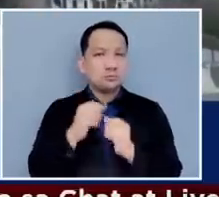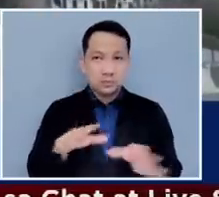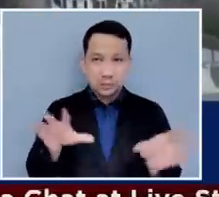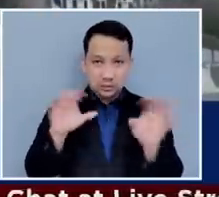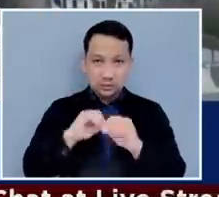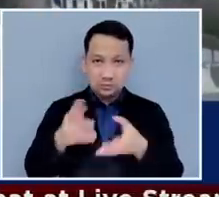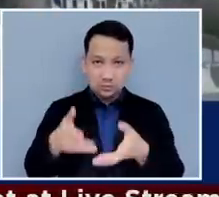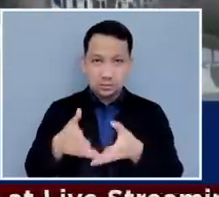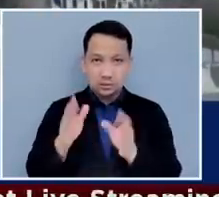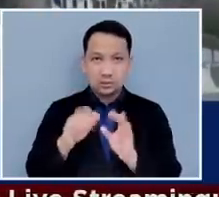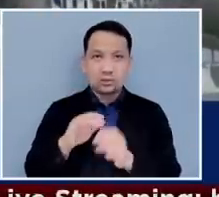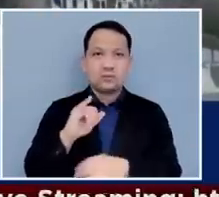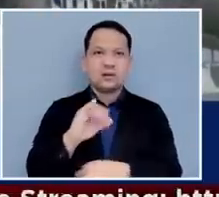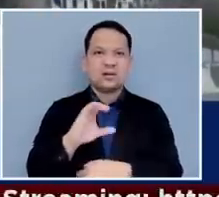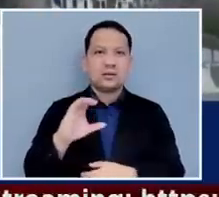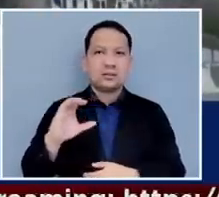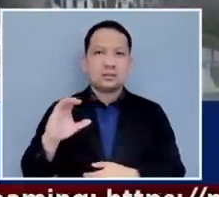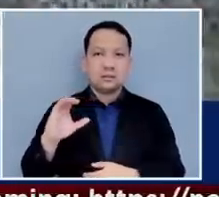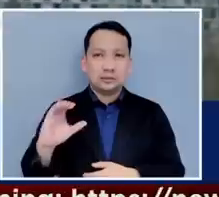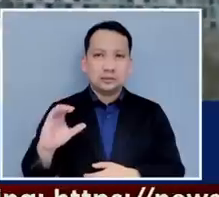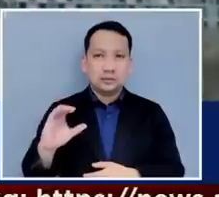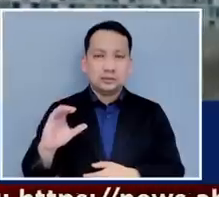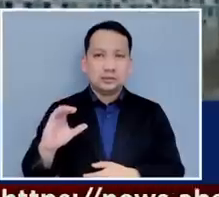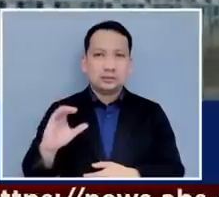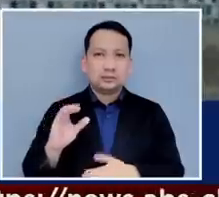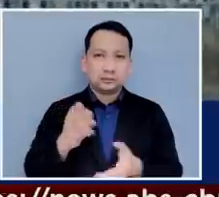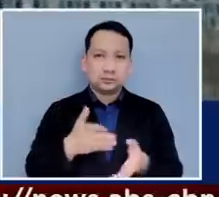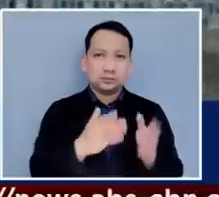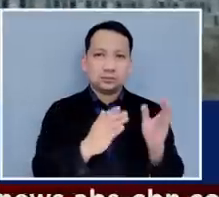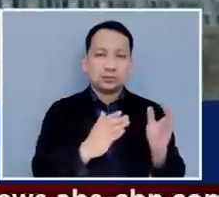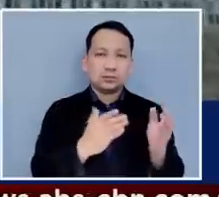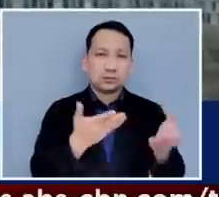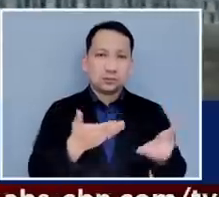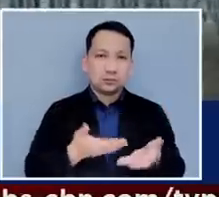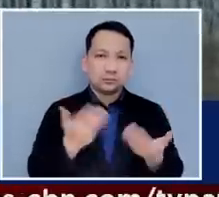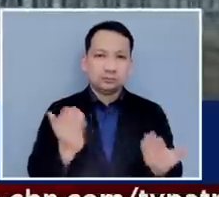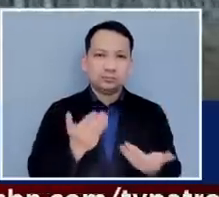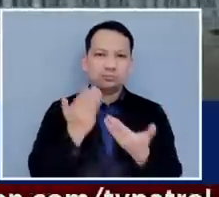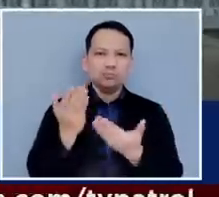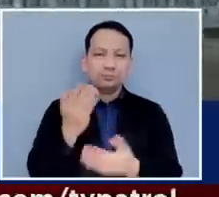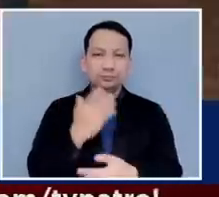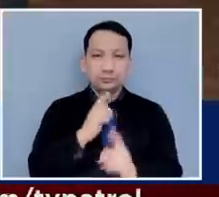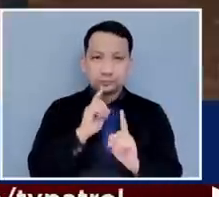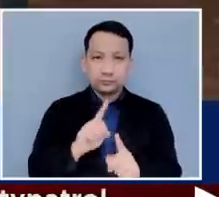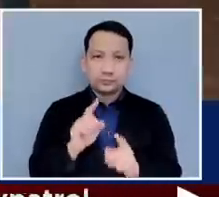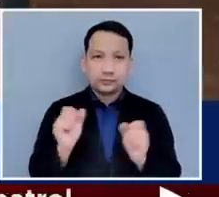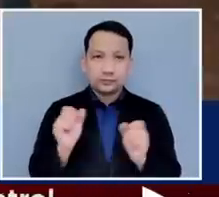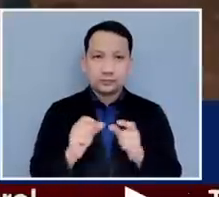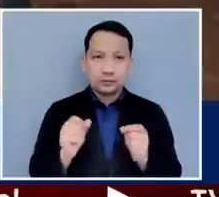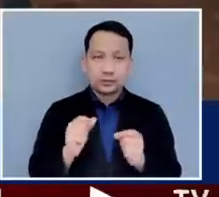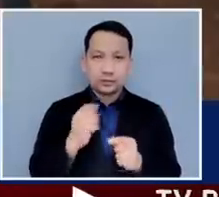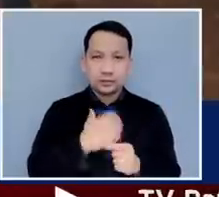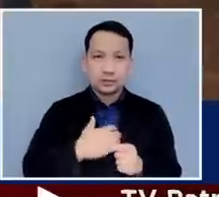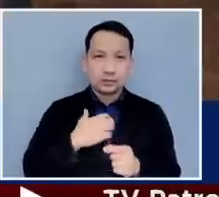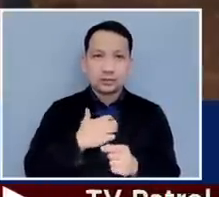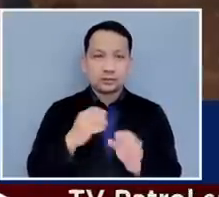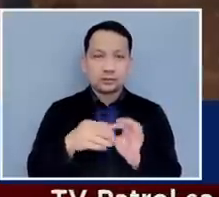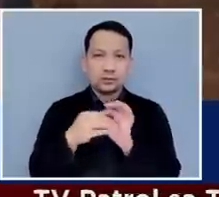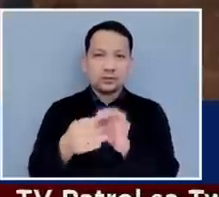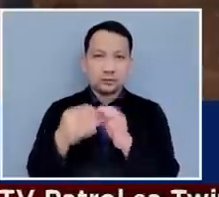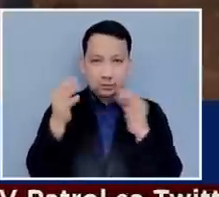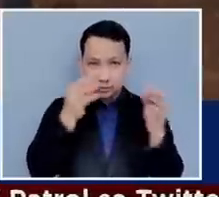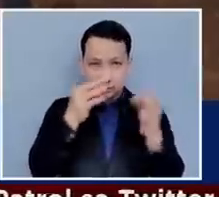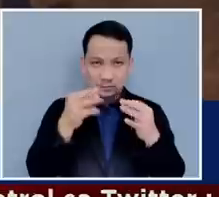ng International Criminal Court Appeals Chamber ang hiling na magsumite ng mga report at komento ang mga biktima ng drug war